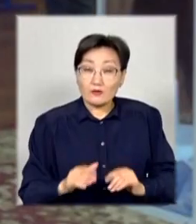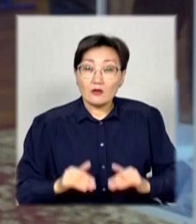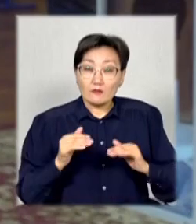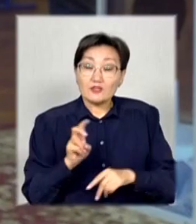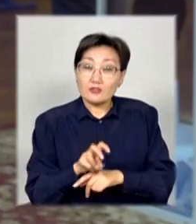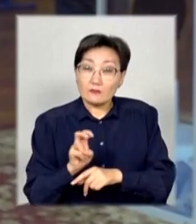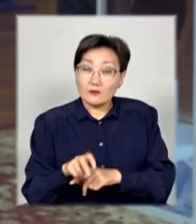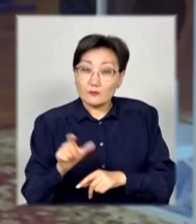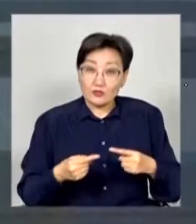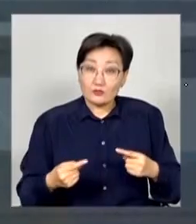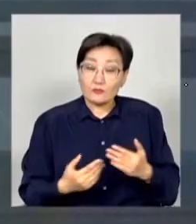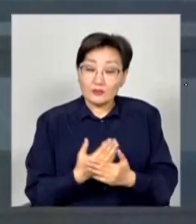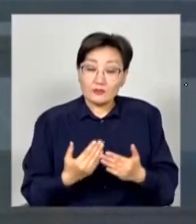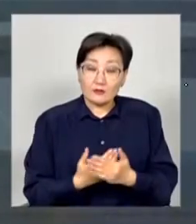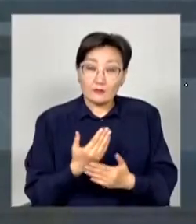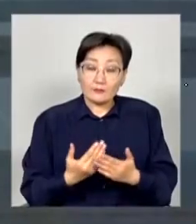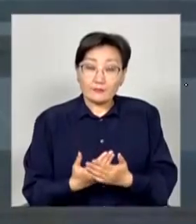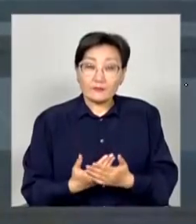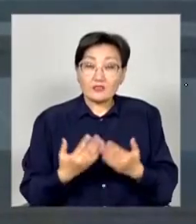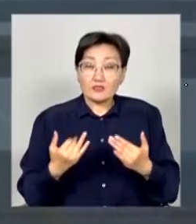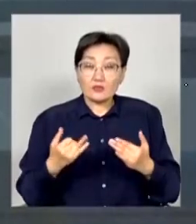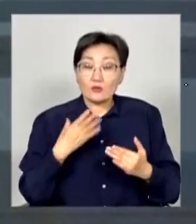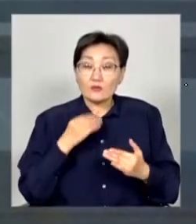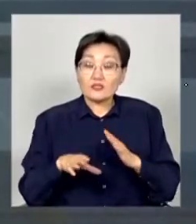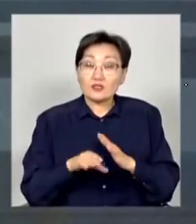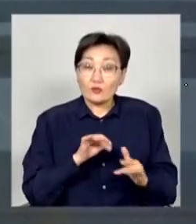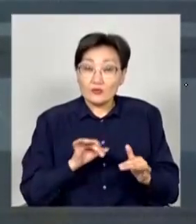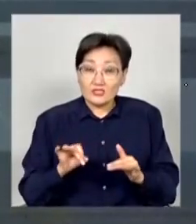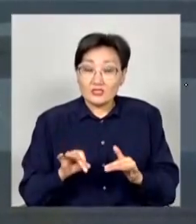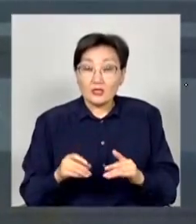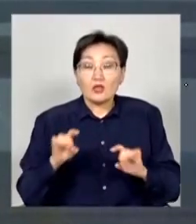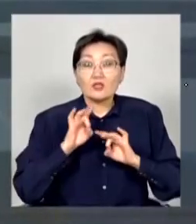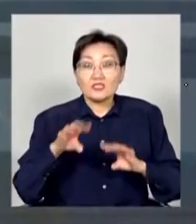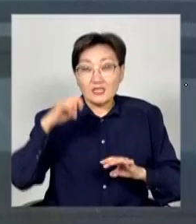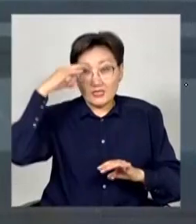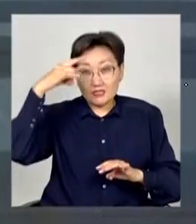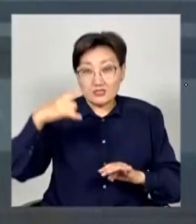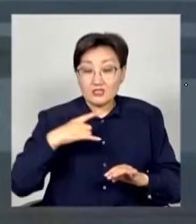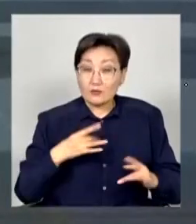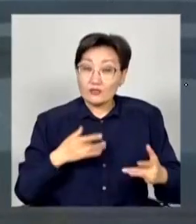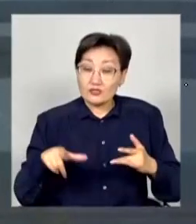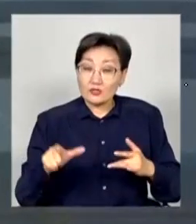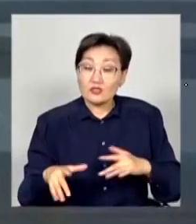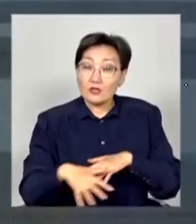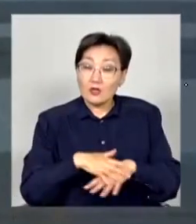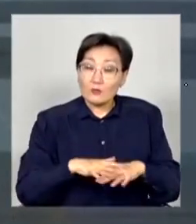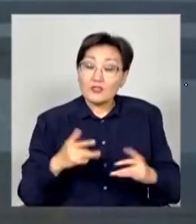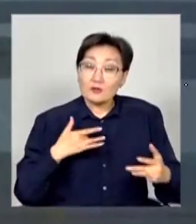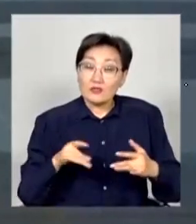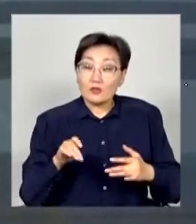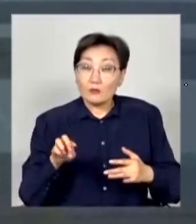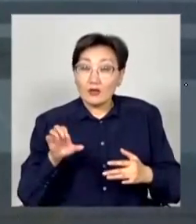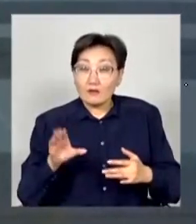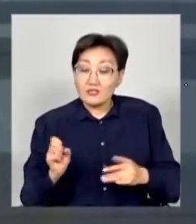явка избирателей. Спасибо. Сегодня свой выбор сделали и знаменитые казахстанские певицы. Народная артистка Роза